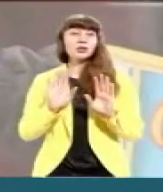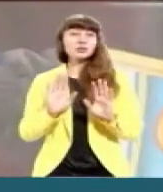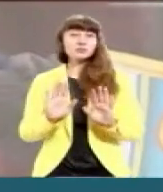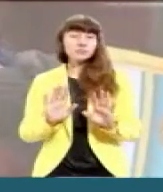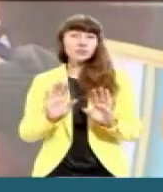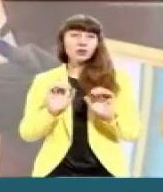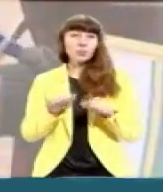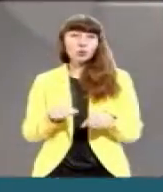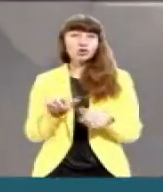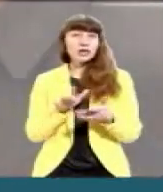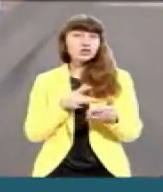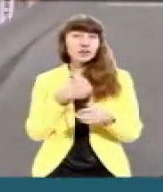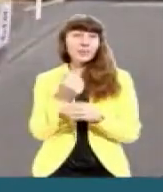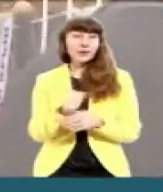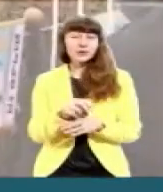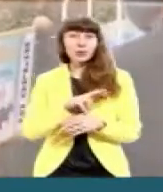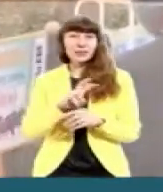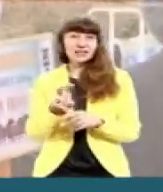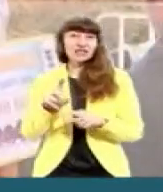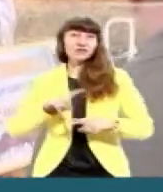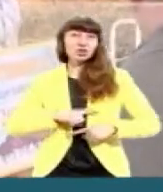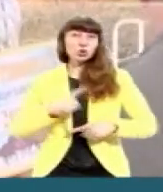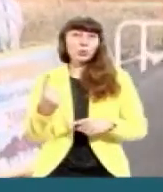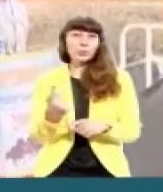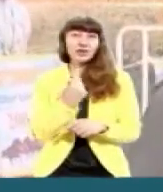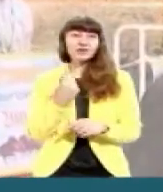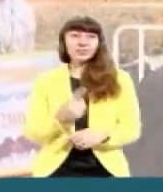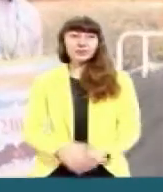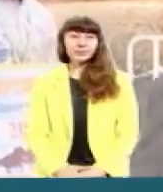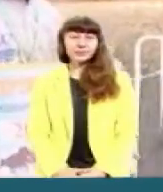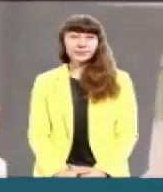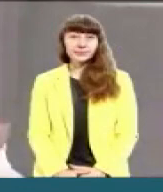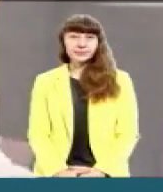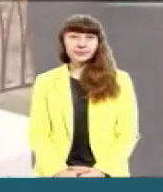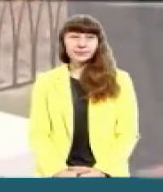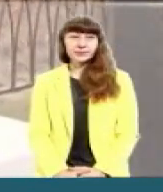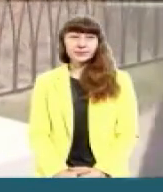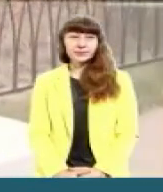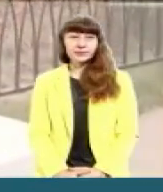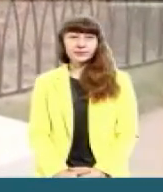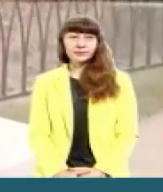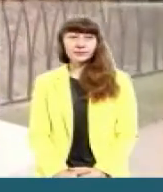победу и прийти к финишу первыми, говорят организаторы. Алмажан Аманкельдинова, Руслан Жабаев,